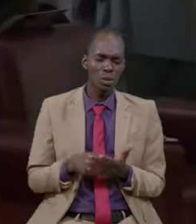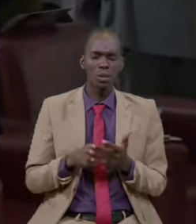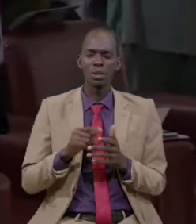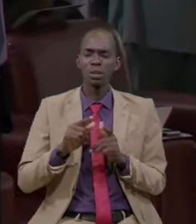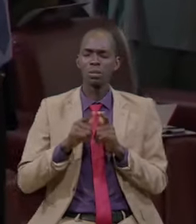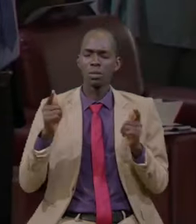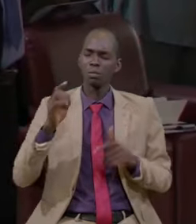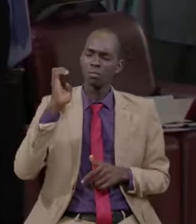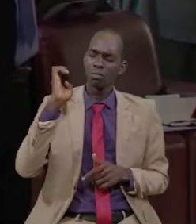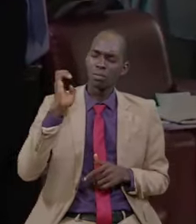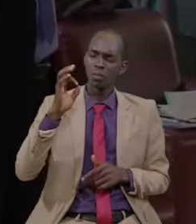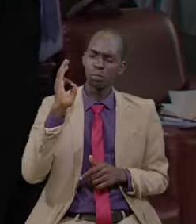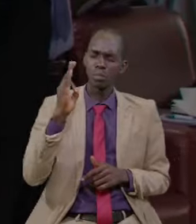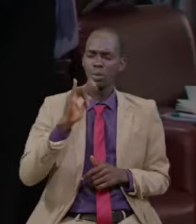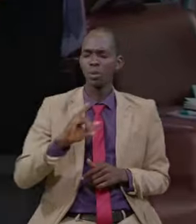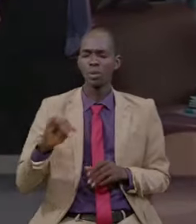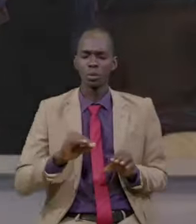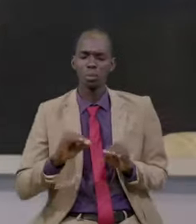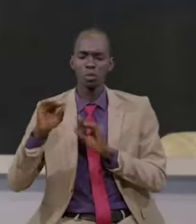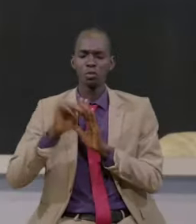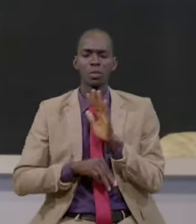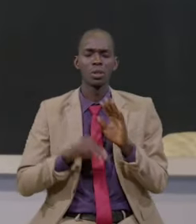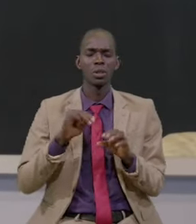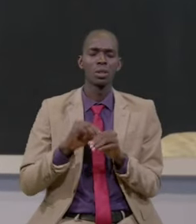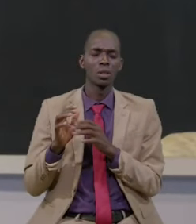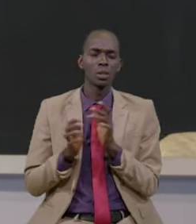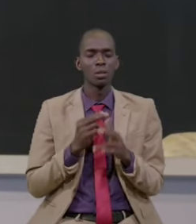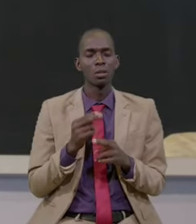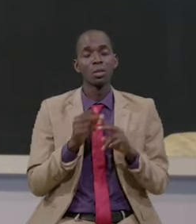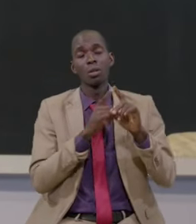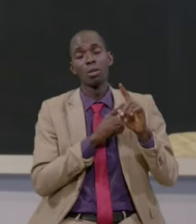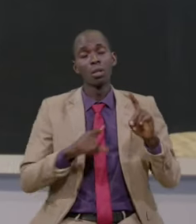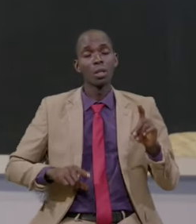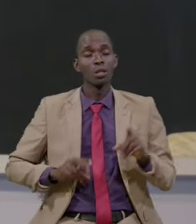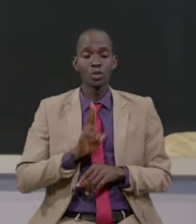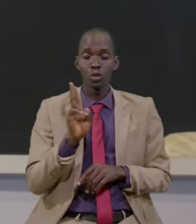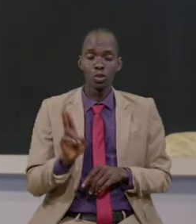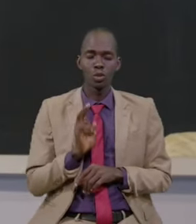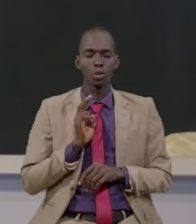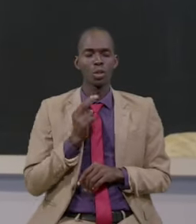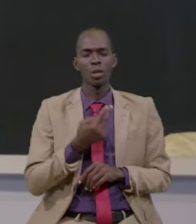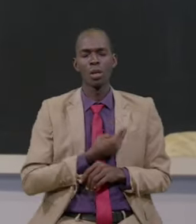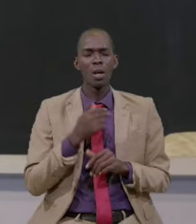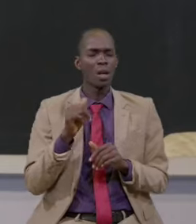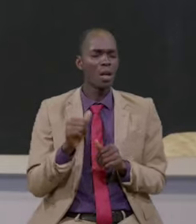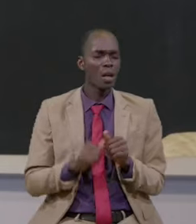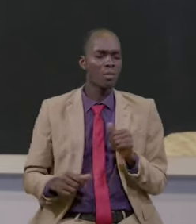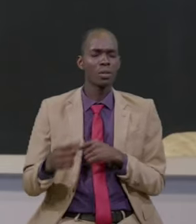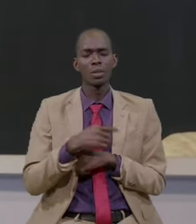ce mouvement d'évangélisation. Seigneur, utilise-nous partout, de toute manière,